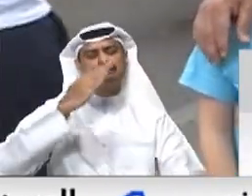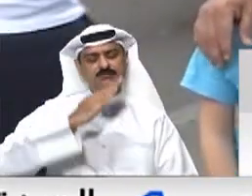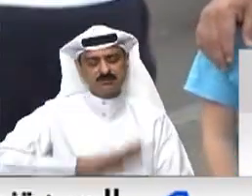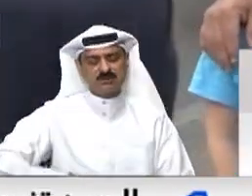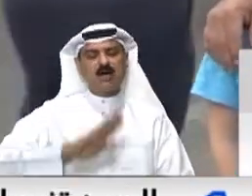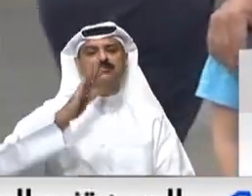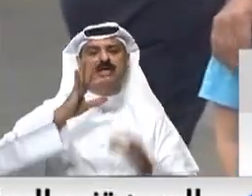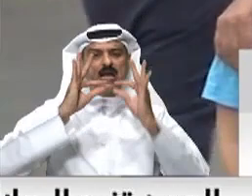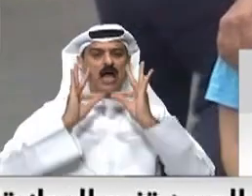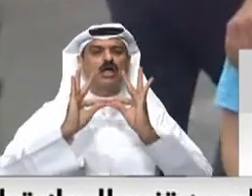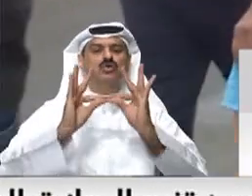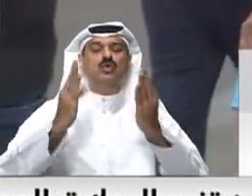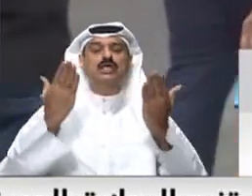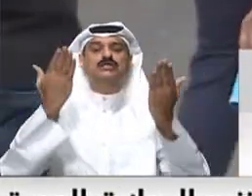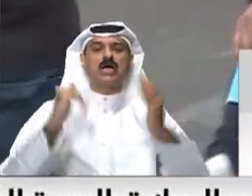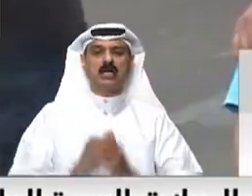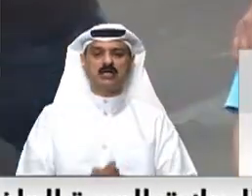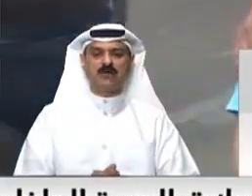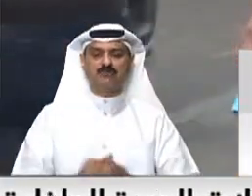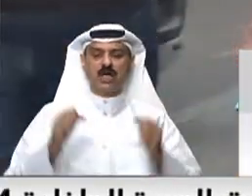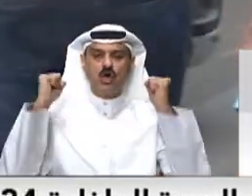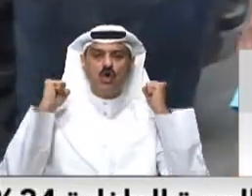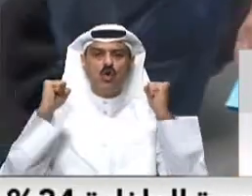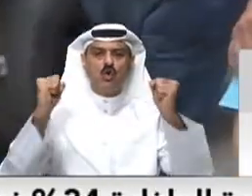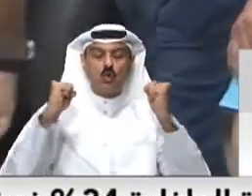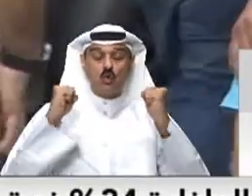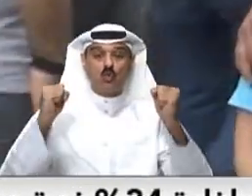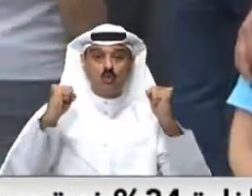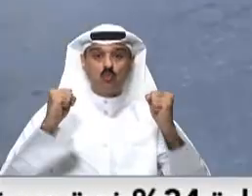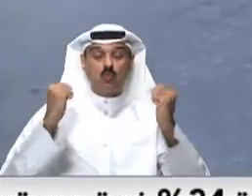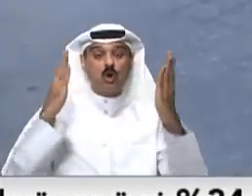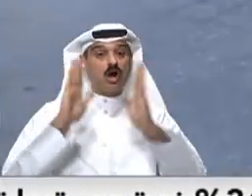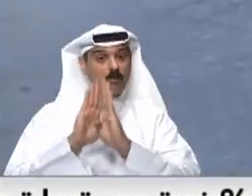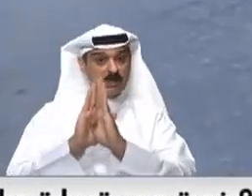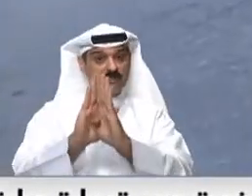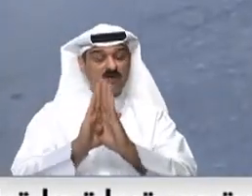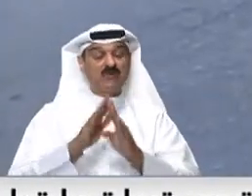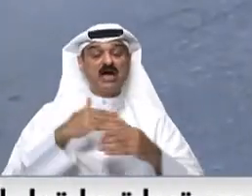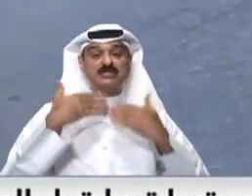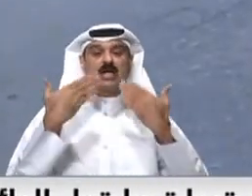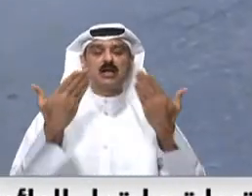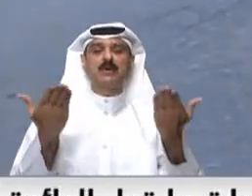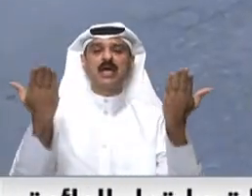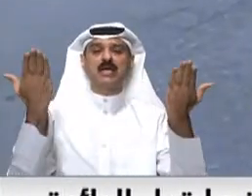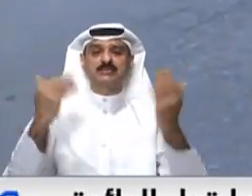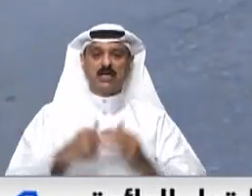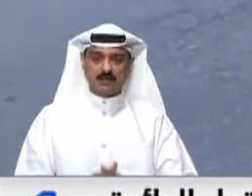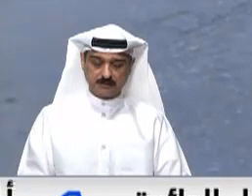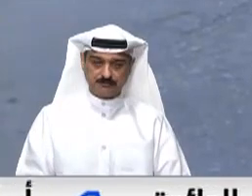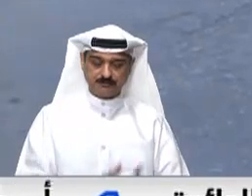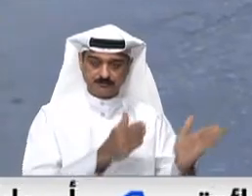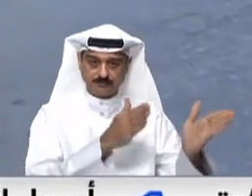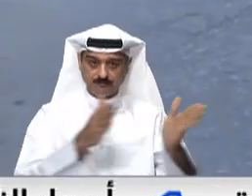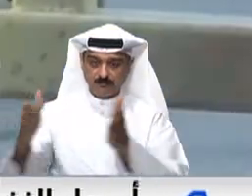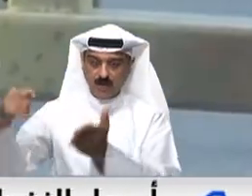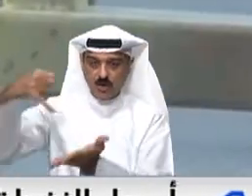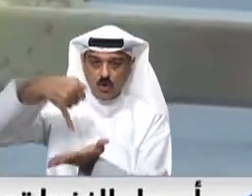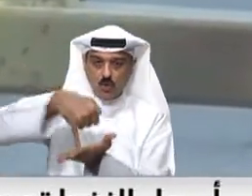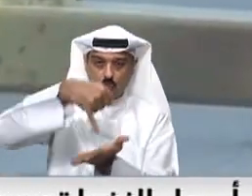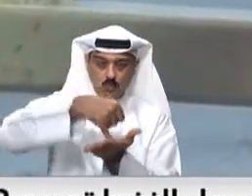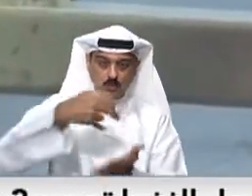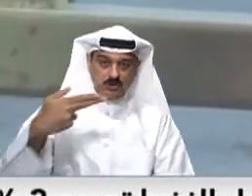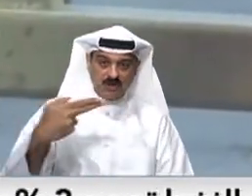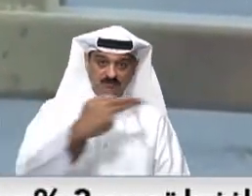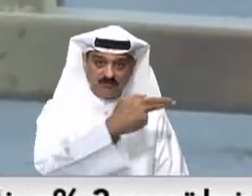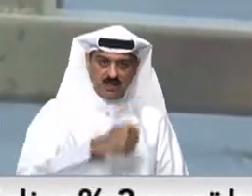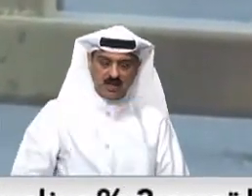نفس. للمقاومة نتمنى أنها تظل بخير. ولفصل مدن الضفة الغربية، شرع الاحتلال